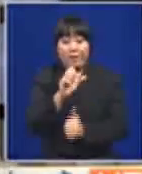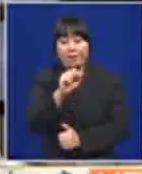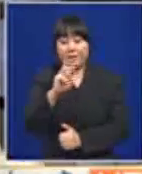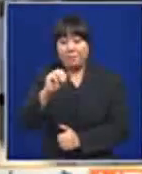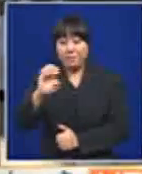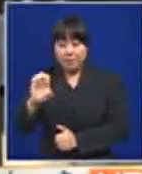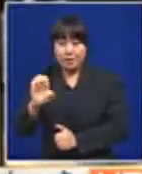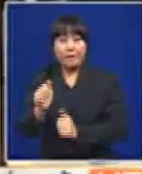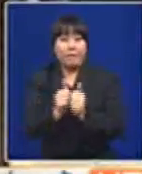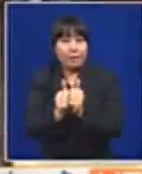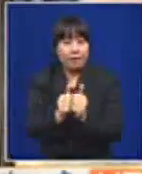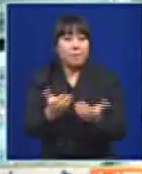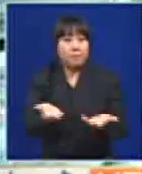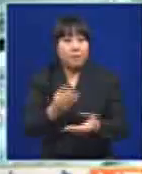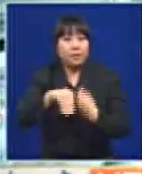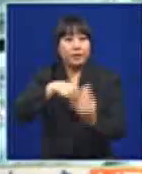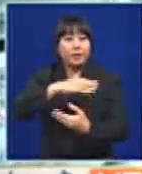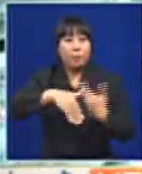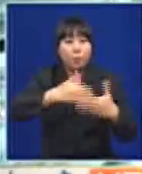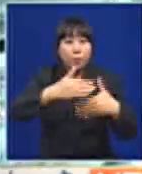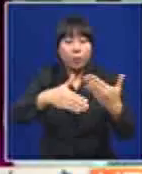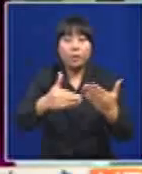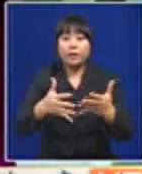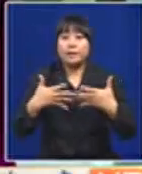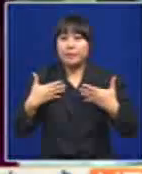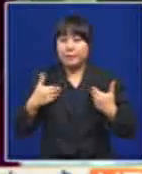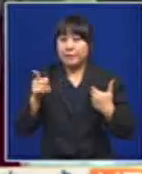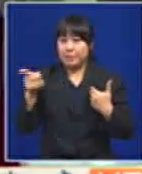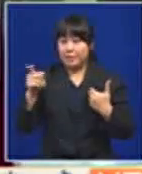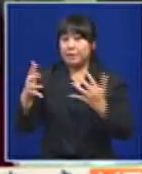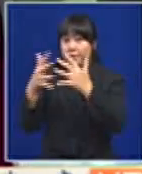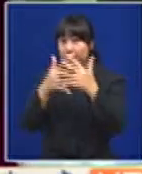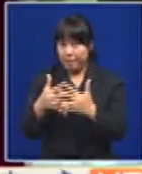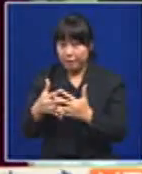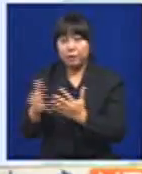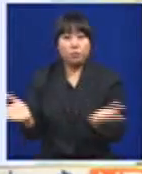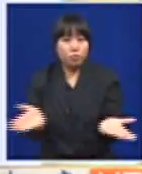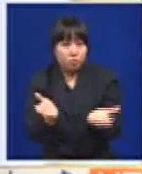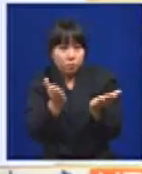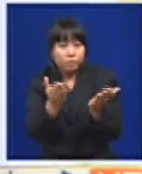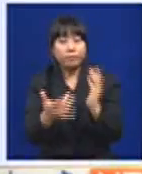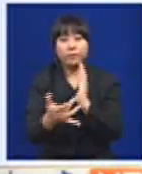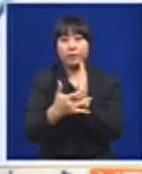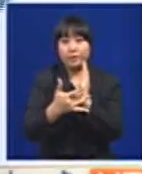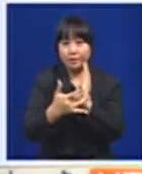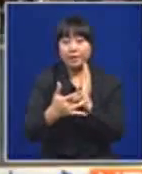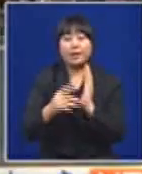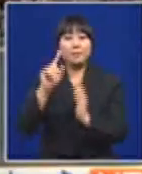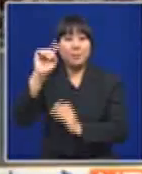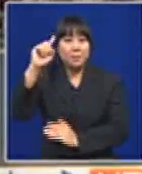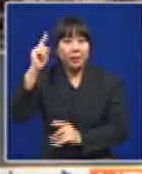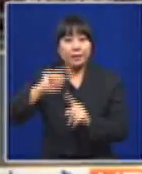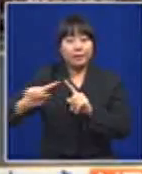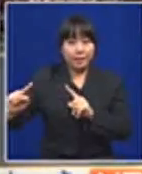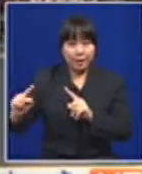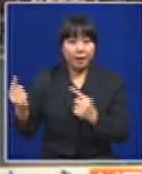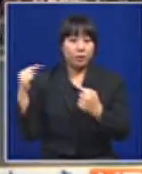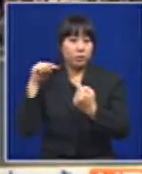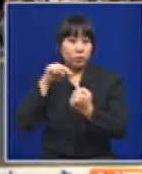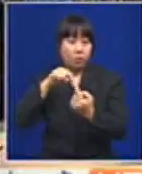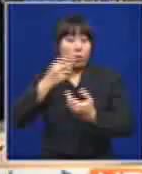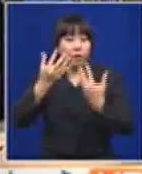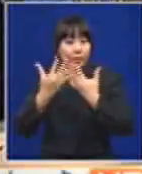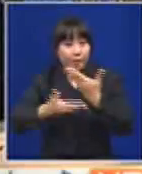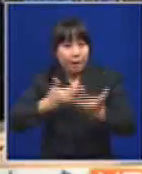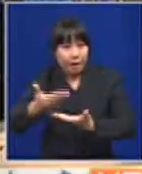SME ให้เป็นตัวขับเคลื่อนเศรษฐกิจซึ่งยินดีที่สหรัฐจะให้การสนับสนุนการใช้เทคโนโลยีและนวัตกรรมการเข้าสู่ตลาดและความ